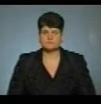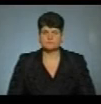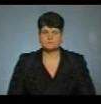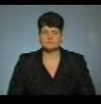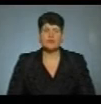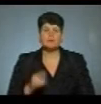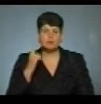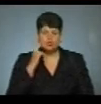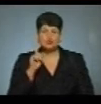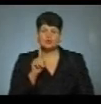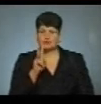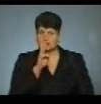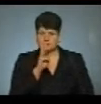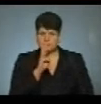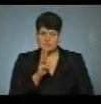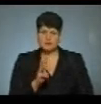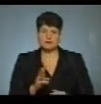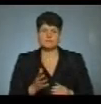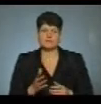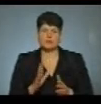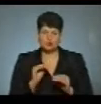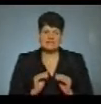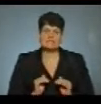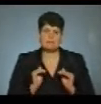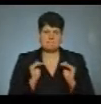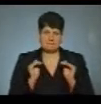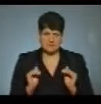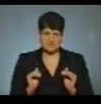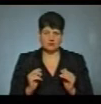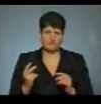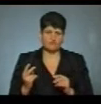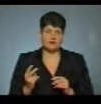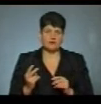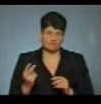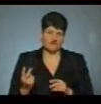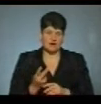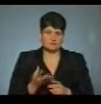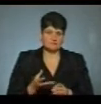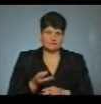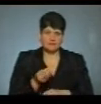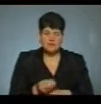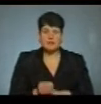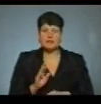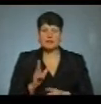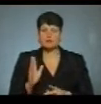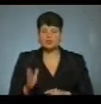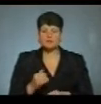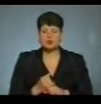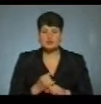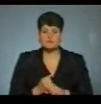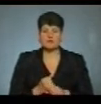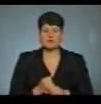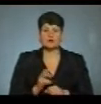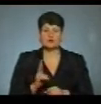Ми почули, що заробітний фонд оплати праці буде збільшений щонайменше вдвічі. Як будуть доплачувати лікарям і чи саме тим, хто працює безпосередньо з